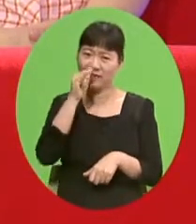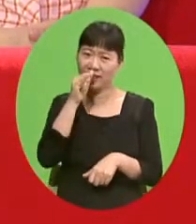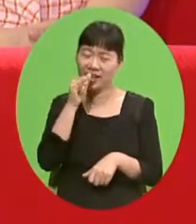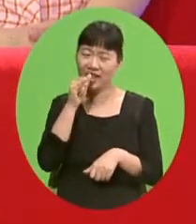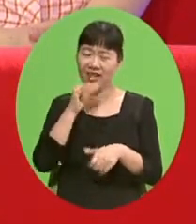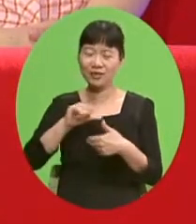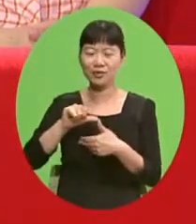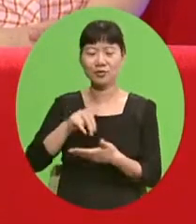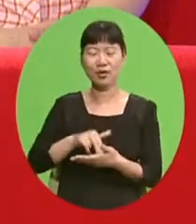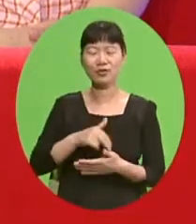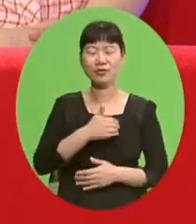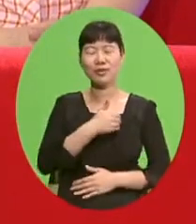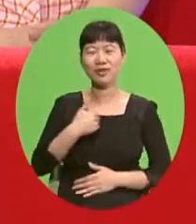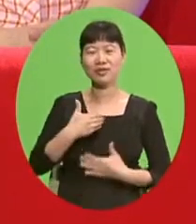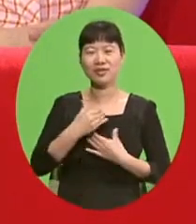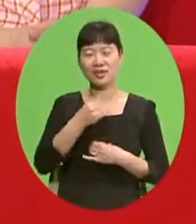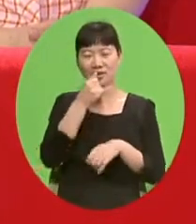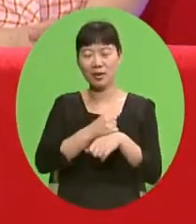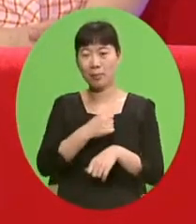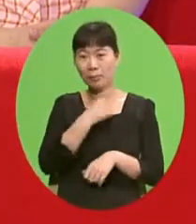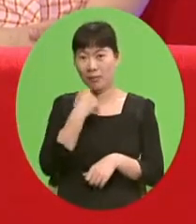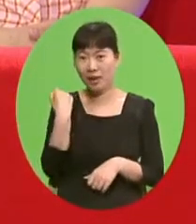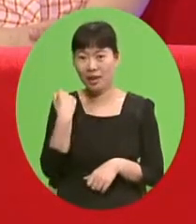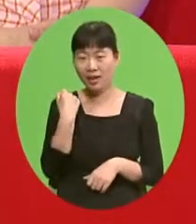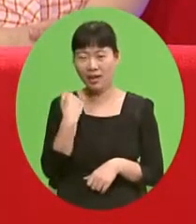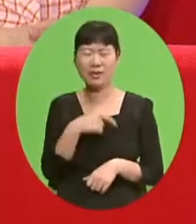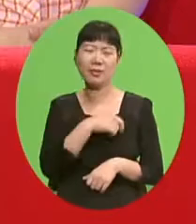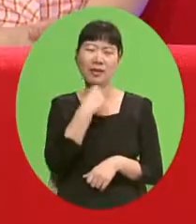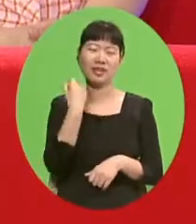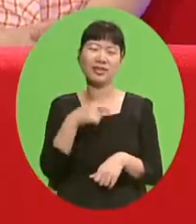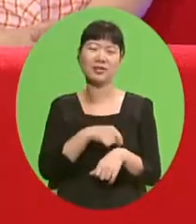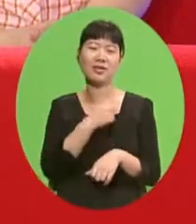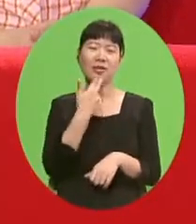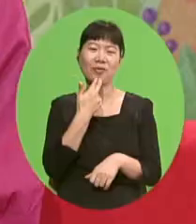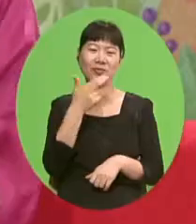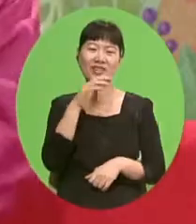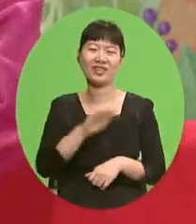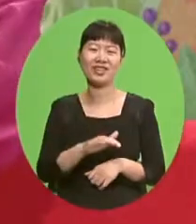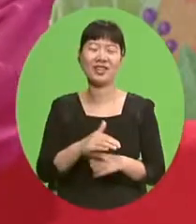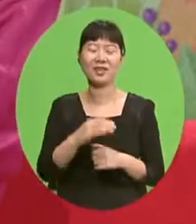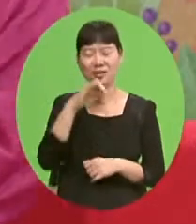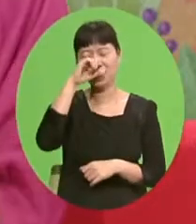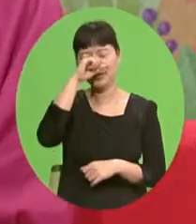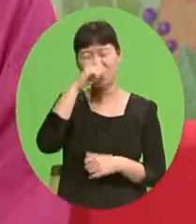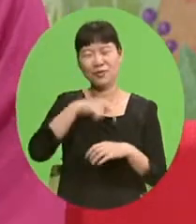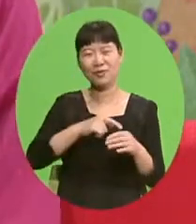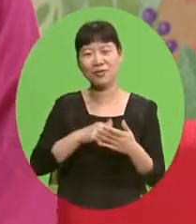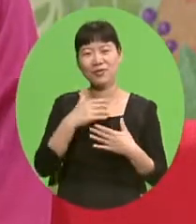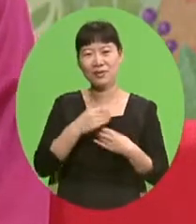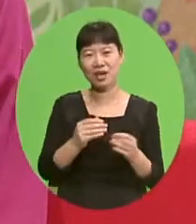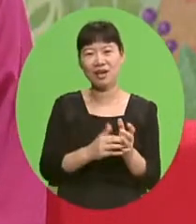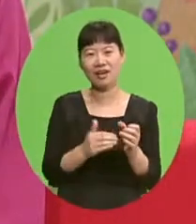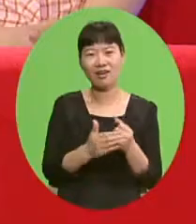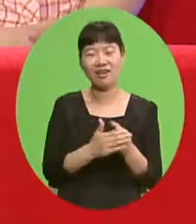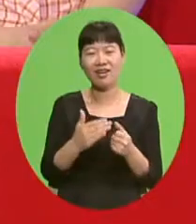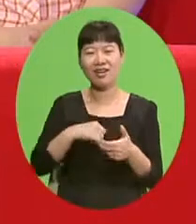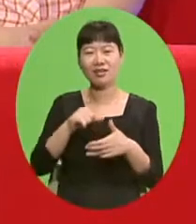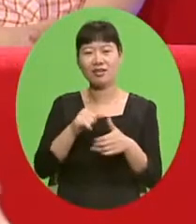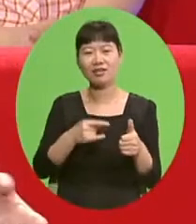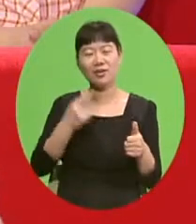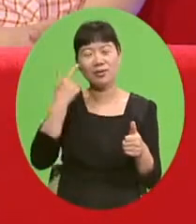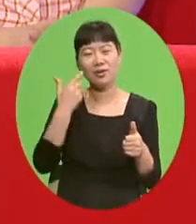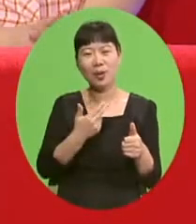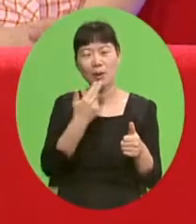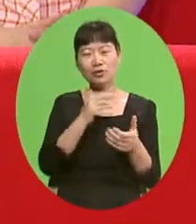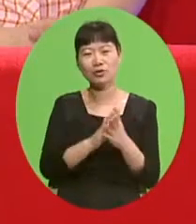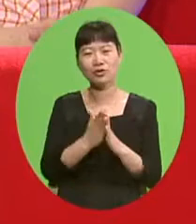애가 그 좋대요, 자기는. 그래서 이렇게 맛있어? 그랬더니 뭐 맛은 특별히 없는데 좋대요. 그래서 제가 물어봤어요, 우리 아들한테.